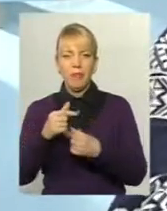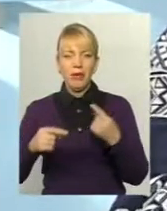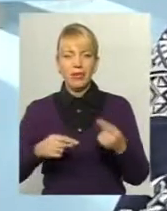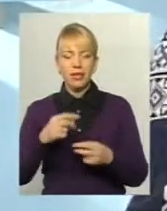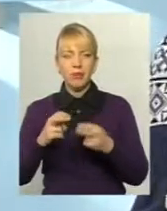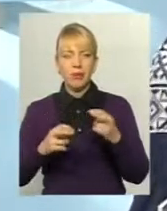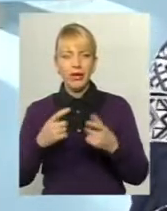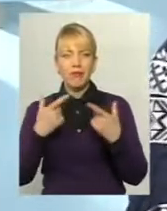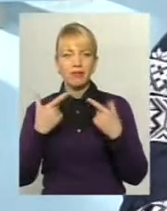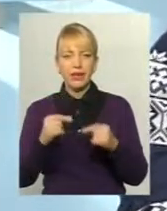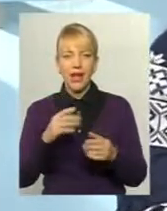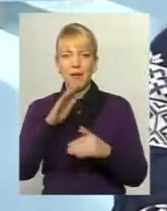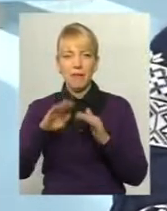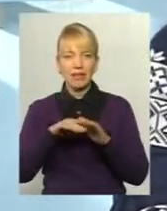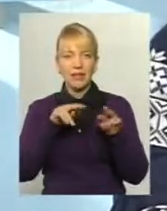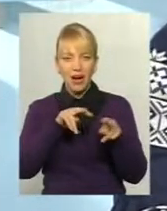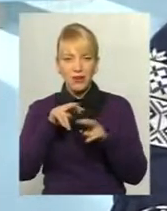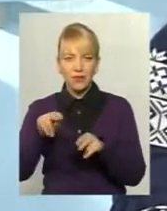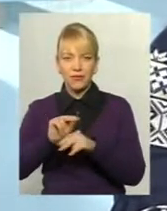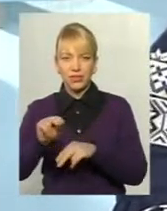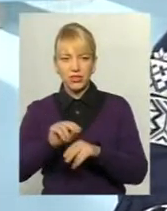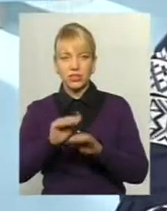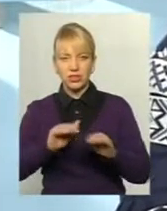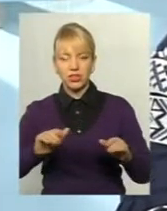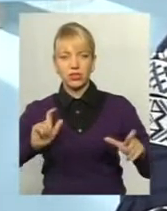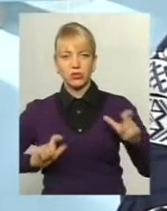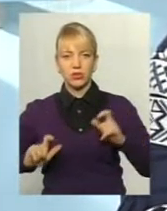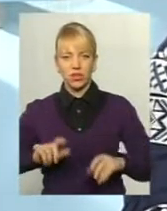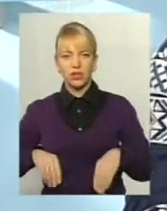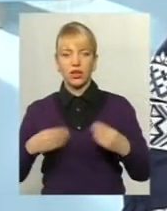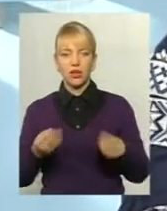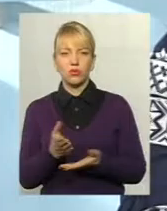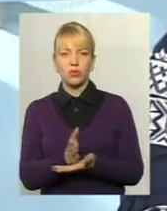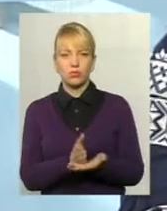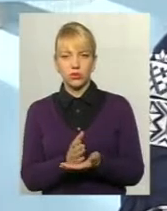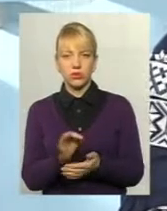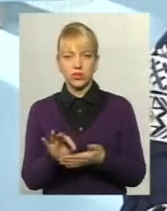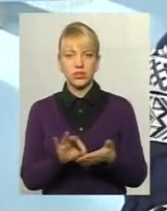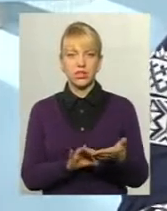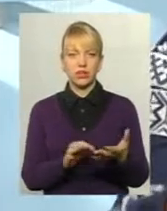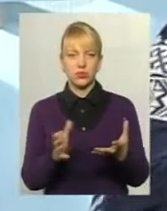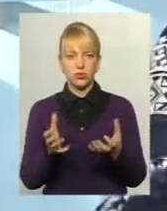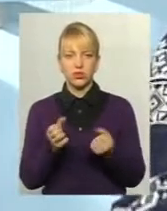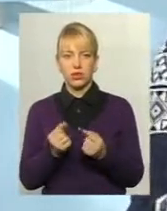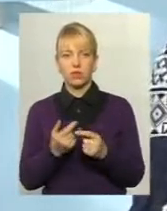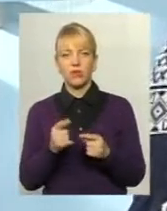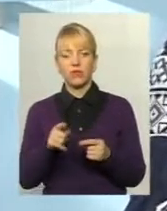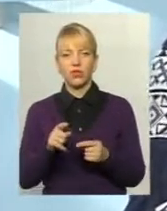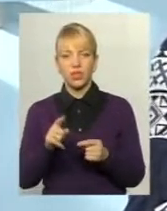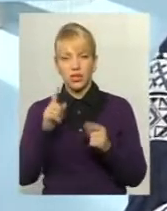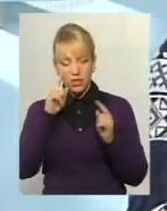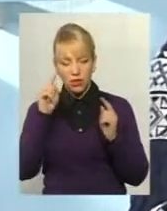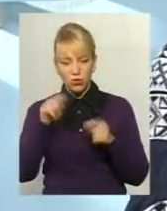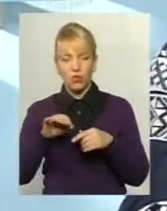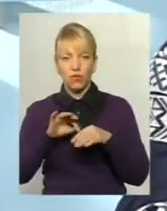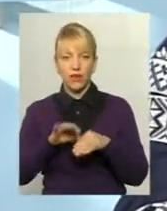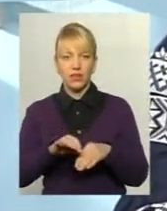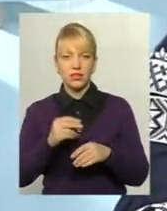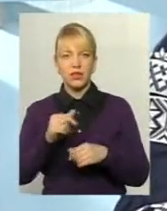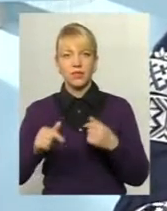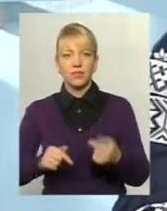під наглядом викладачів діти, студенти надають послуги, вони одразу отримують, вони занурені у ведення бізнесу